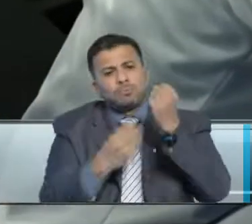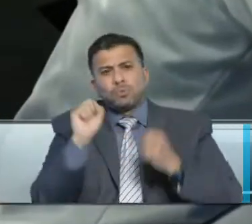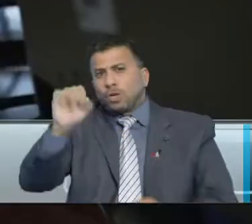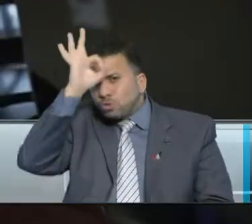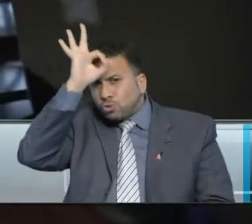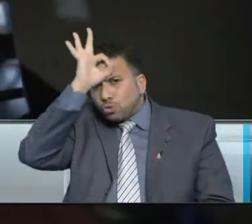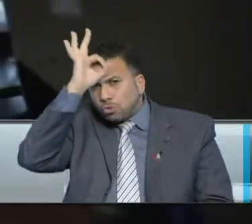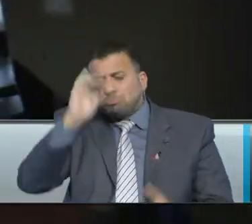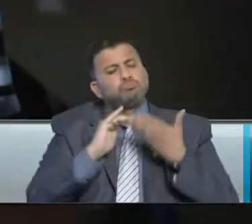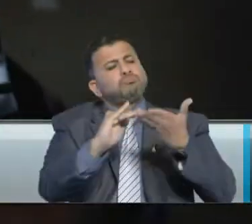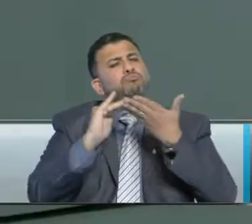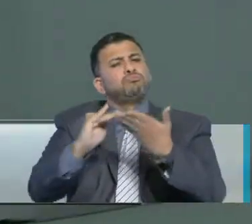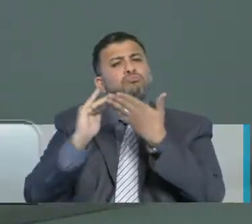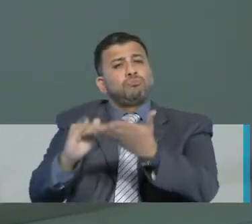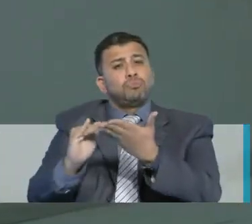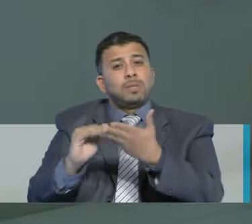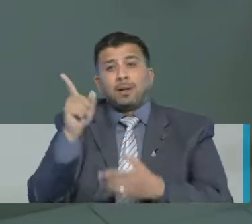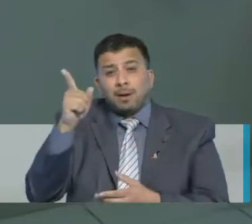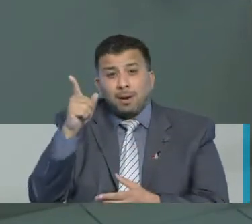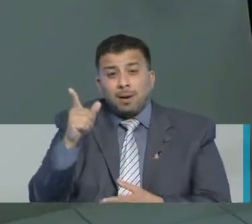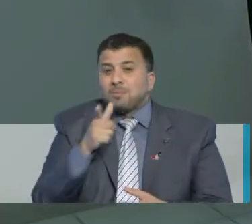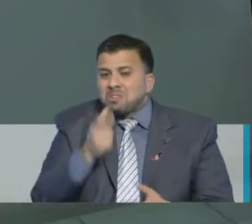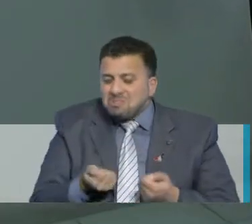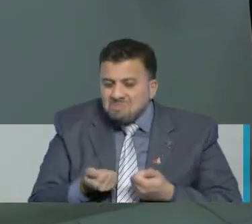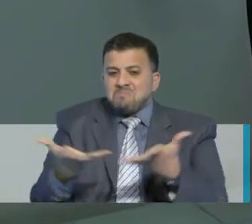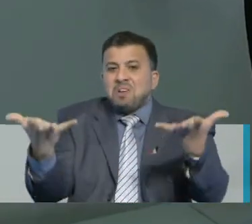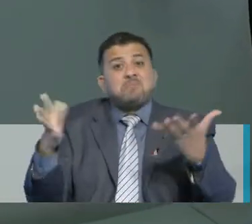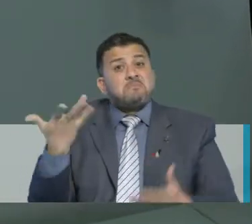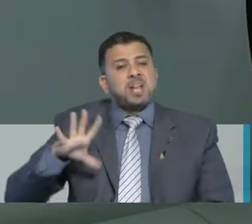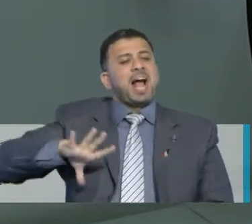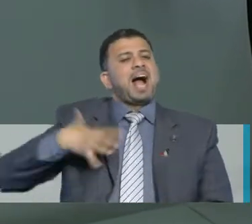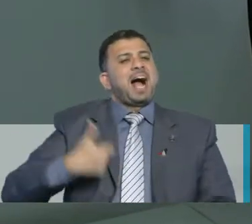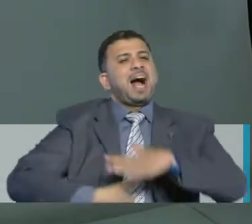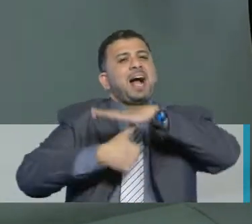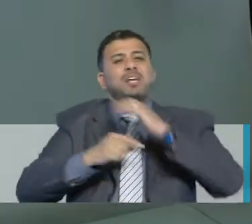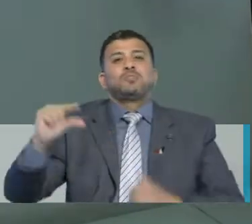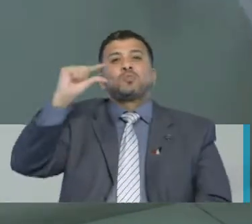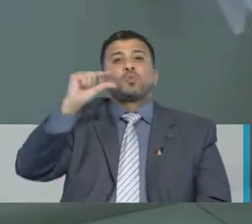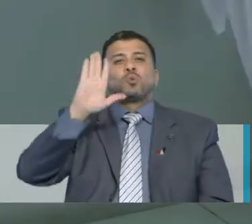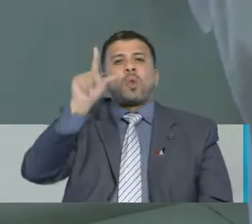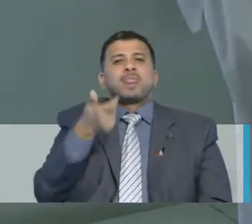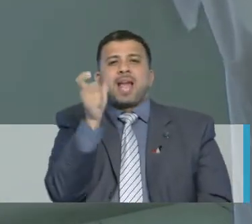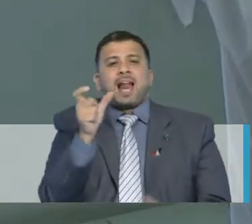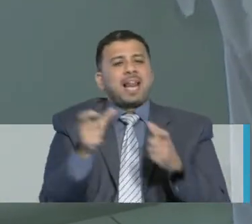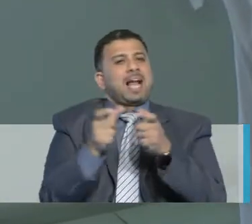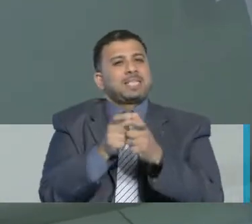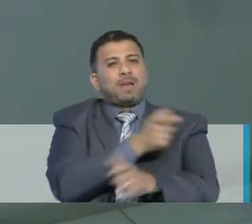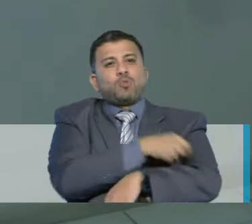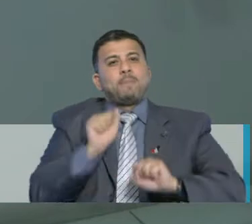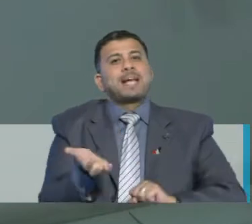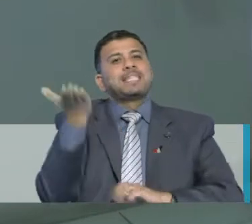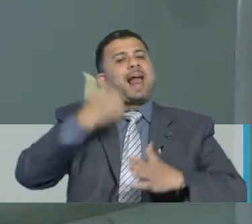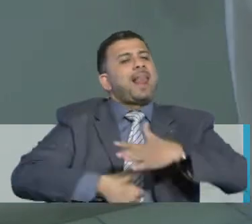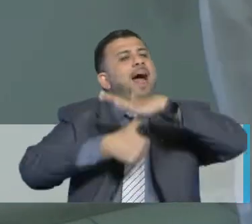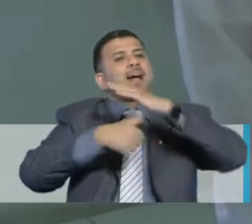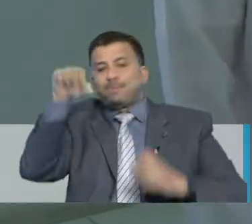الشرطي، واليوم يجني أبناؤها مكرمة جديدة من قبل صاحب السمو الشيخ الدكتور سلطان بن محمد القاسمي عضو